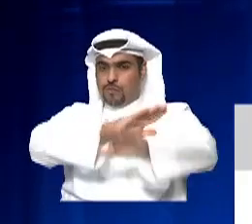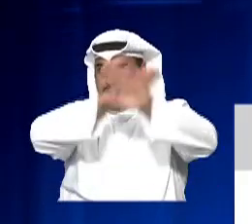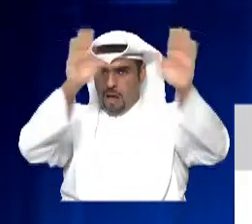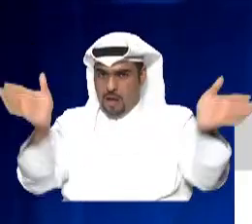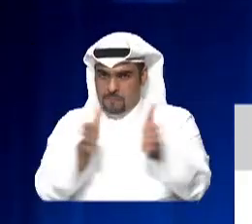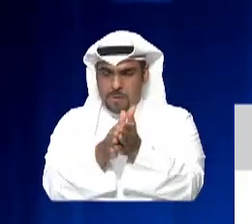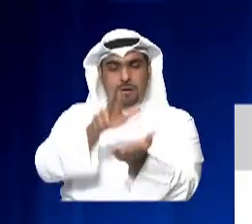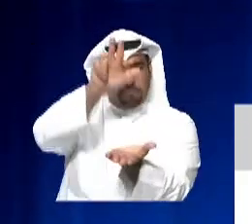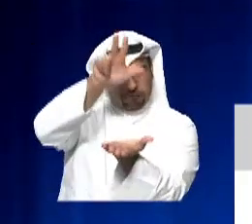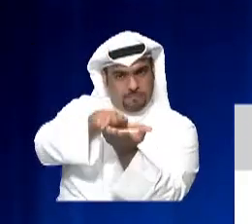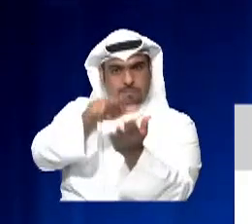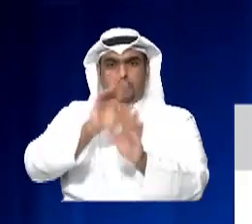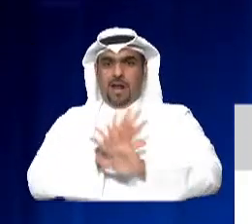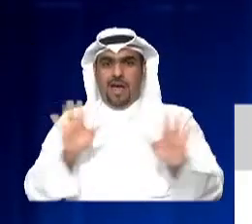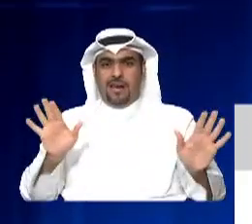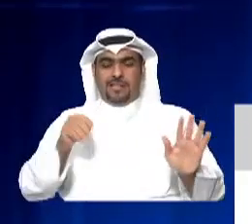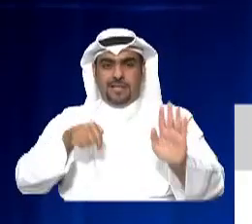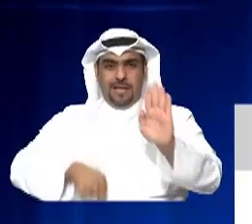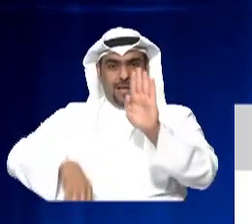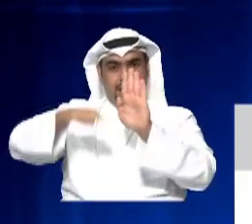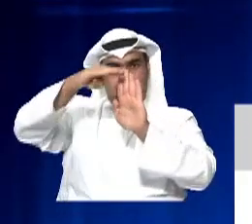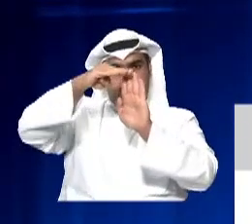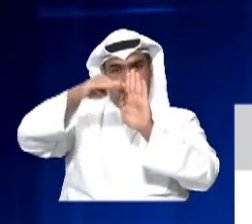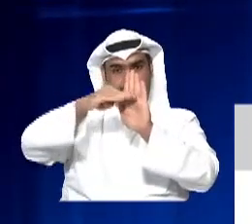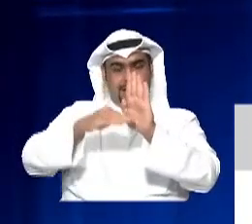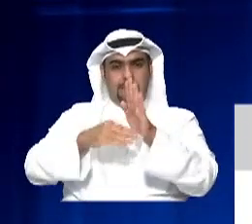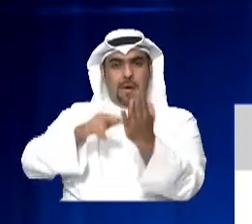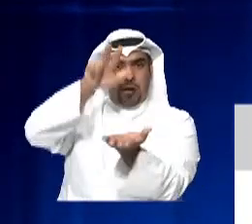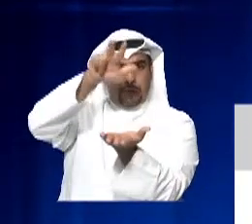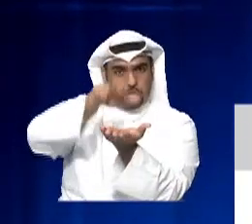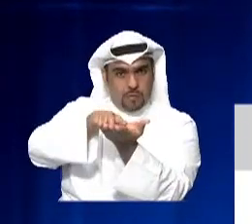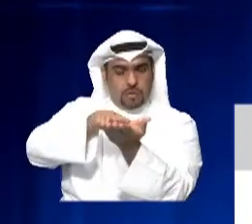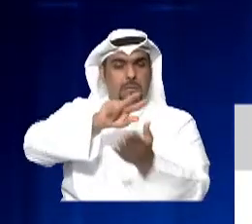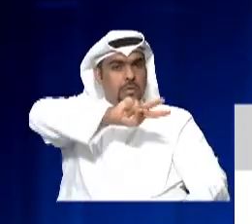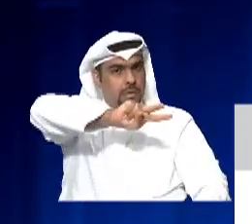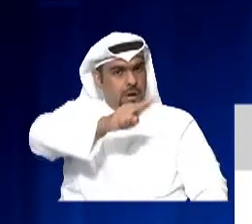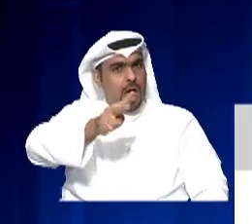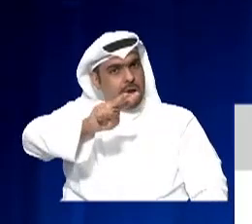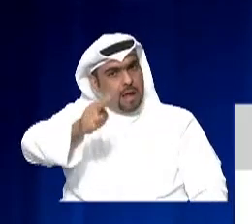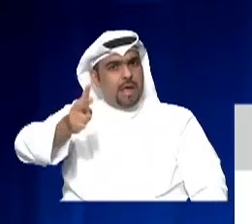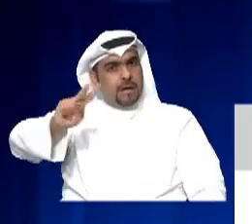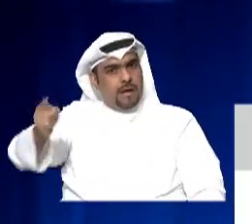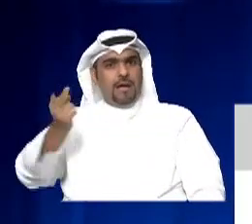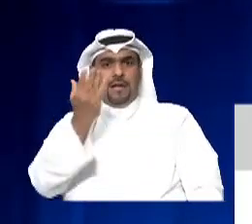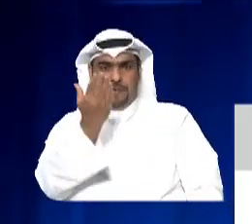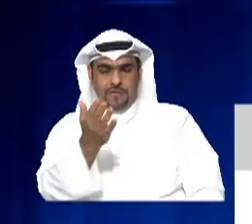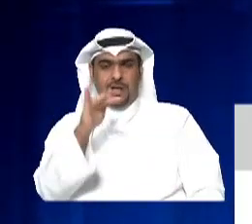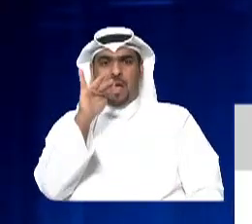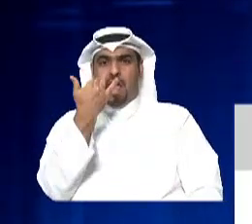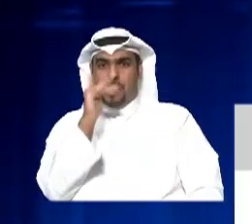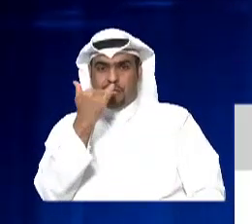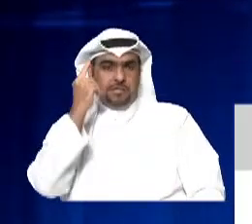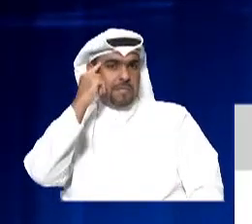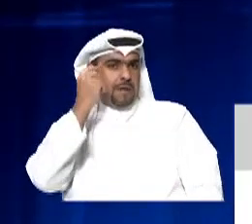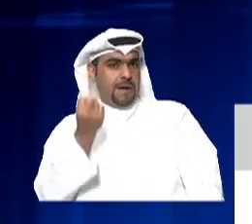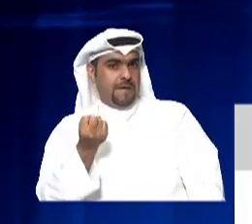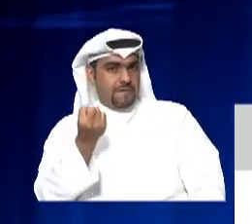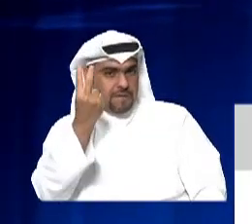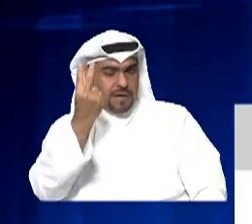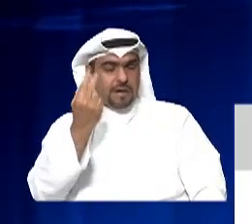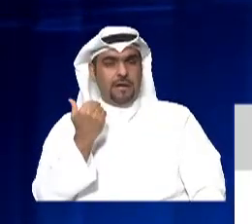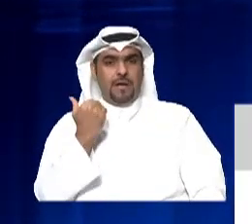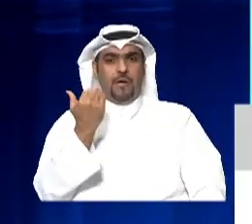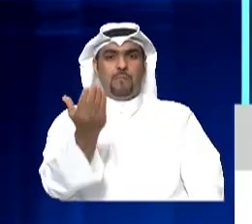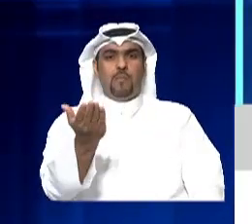الهيئه ان البرامج المعتمده تتميز بالتنوع والشموليه والتشاركيه مع الشباب ومنها المبادره